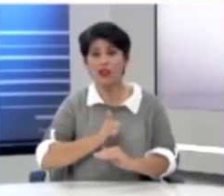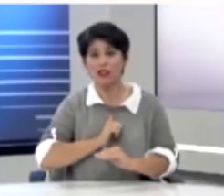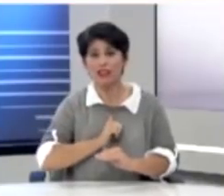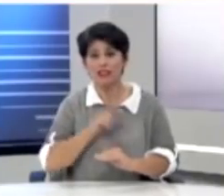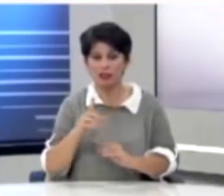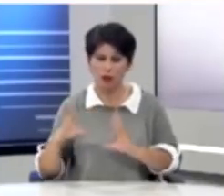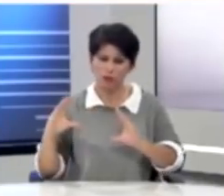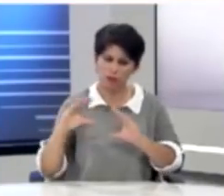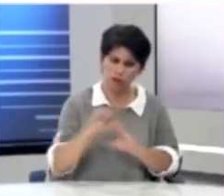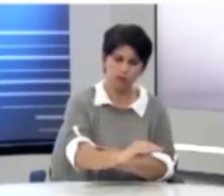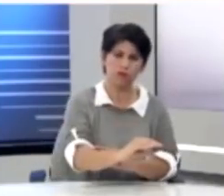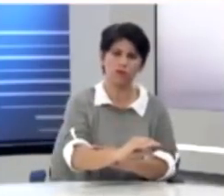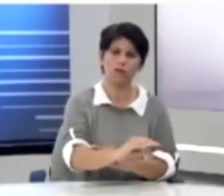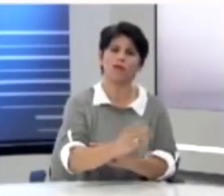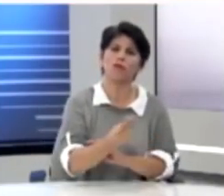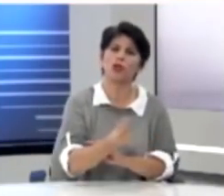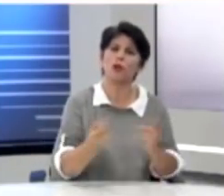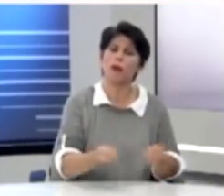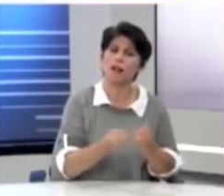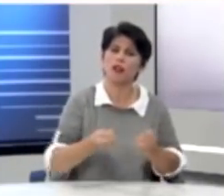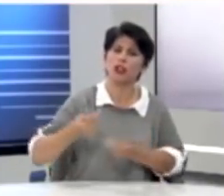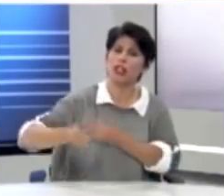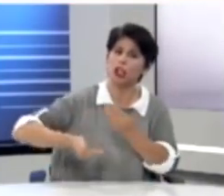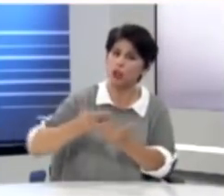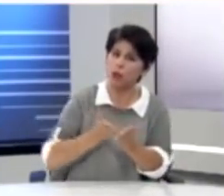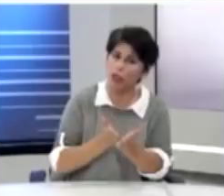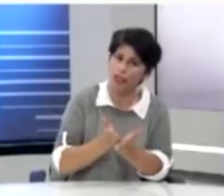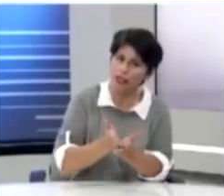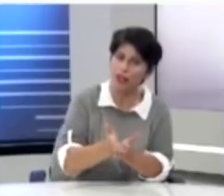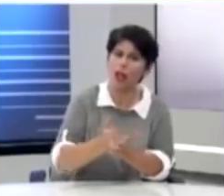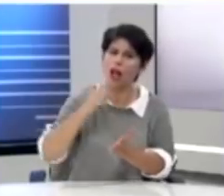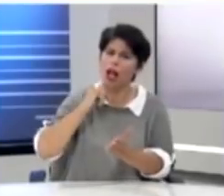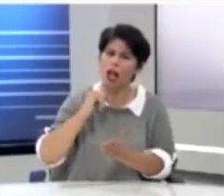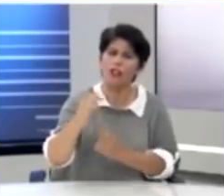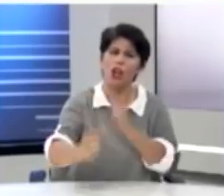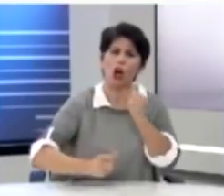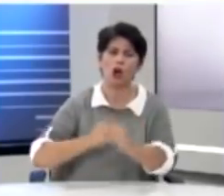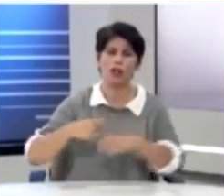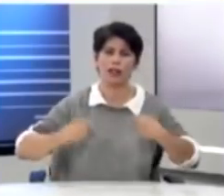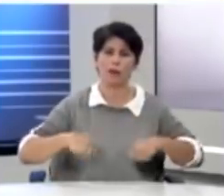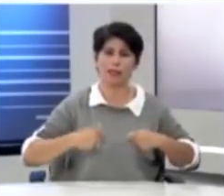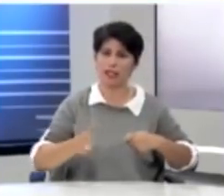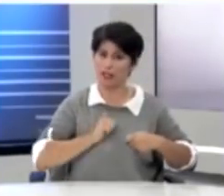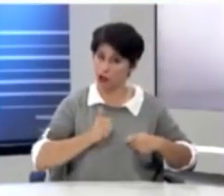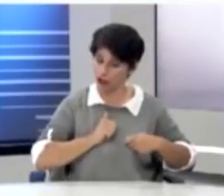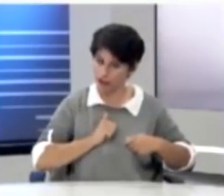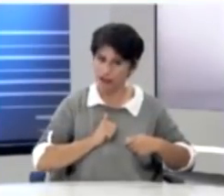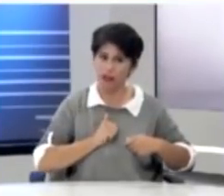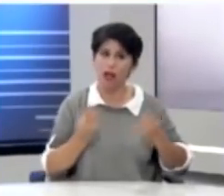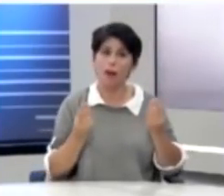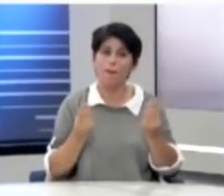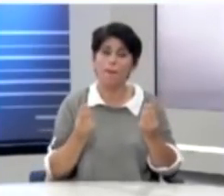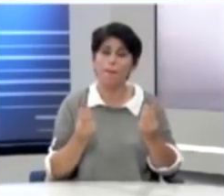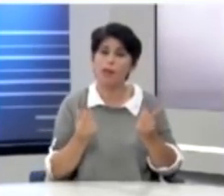στα συγκεντρωμένα μέσα παραγωγής, το κληρονομικό δίκαιο, η διαιώνιση της καπιταλιστικής ιδιοκτησίας, ο